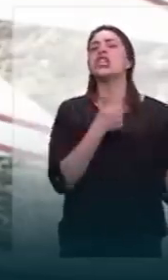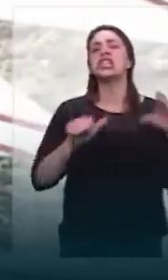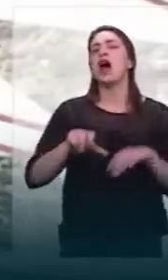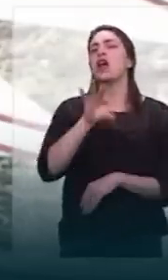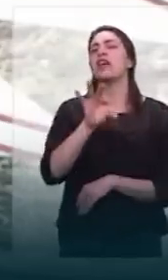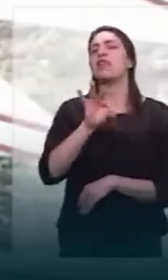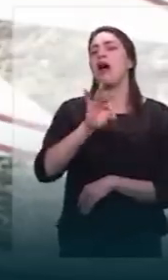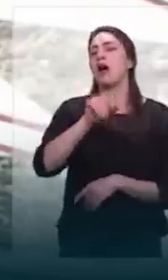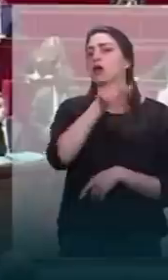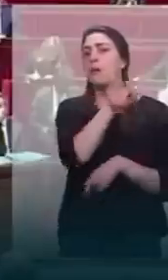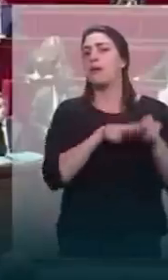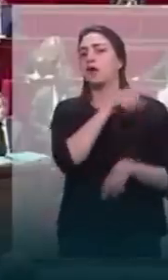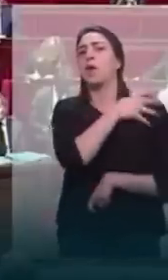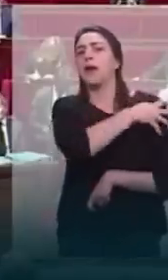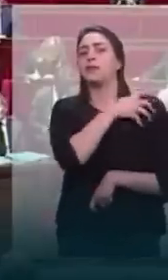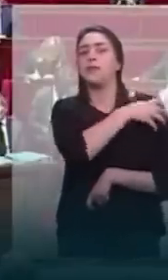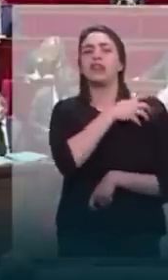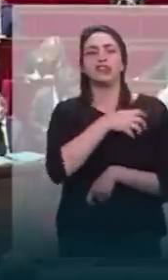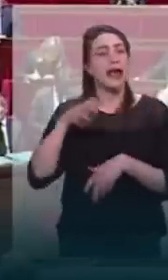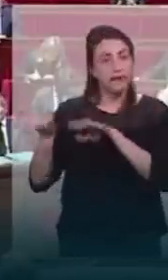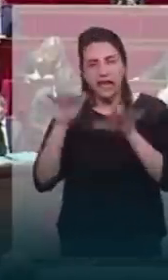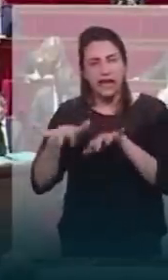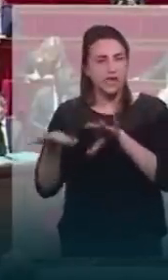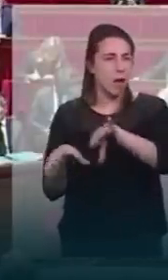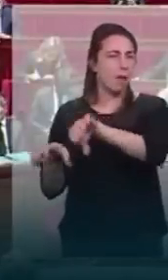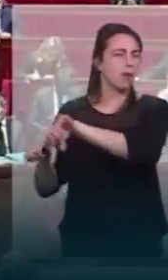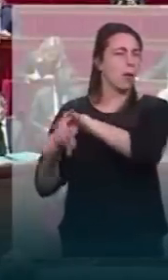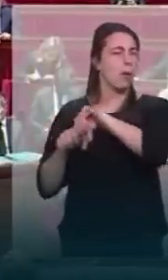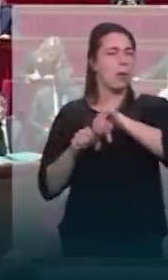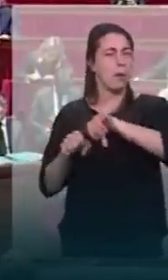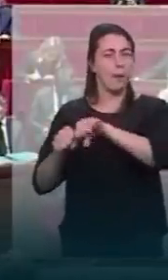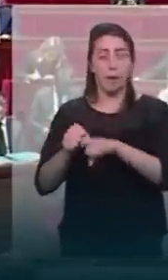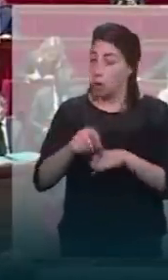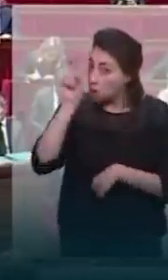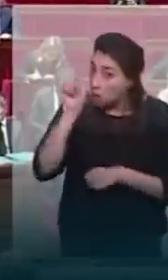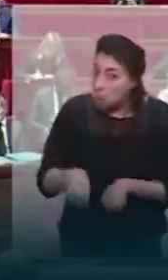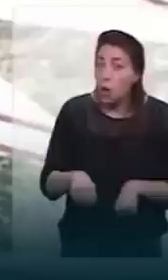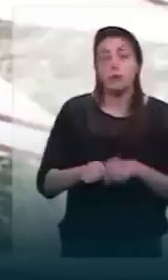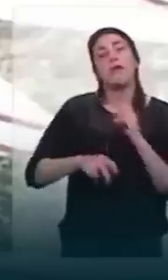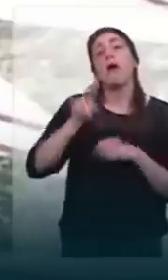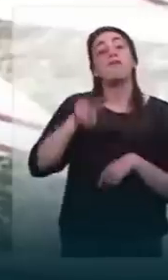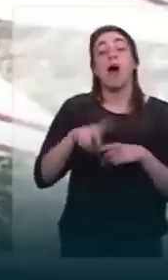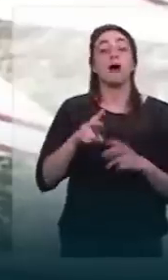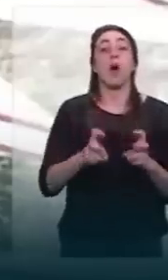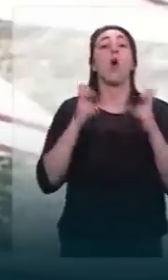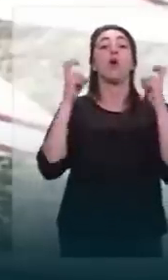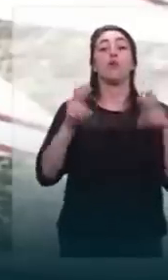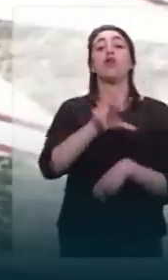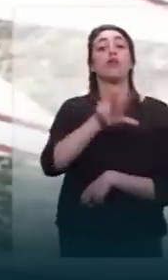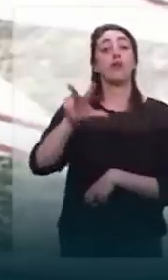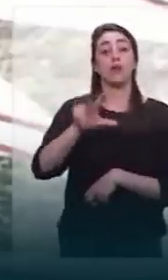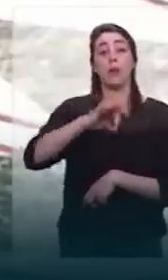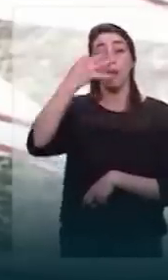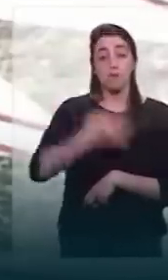greffiers. C'est vrai que nous aurions pu, durant ce quinquennat, augmenter de plus de 33% le budget du ministère de la